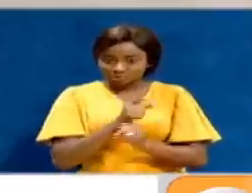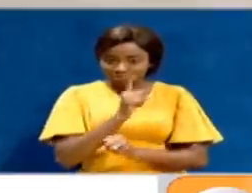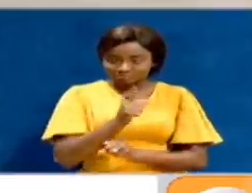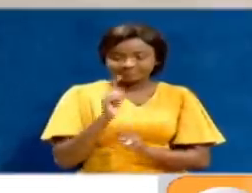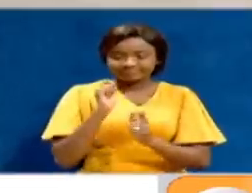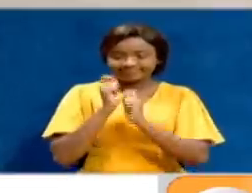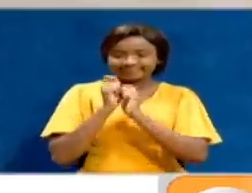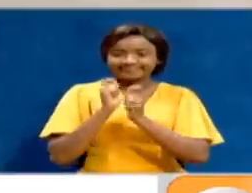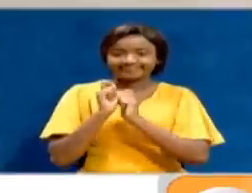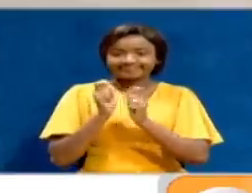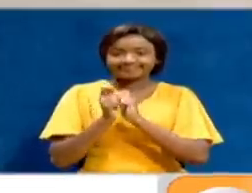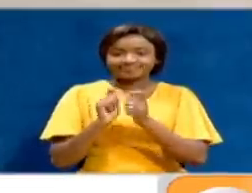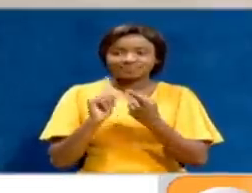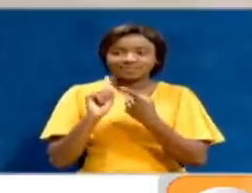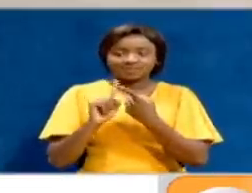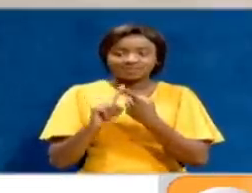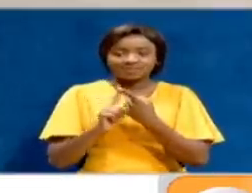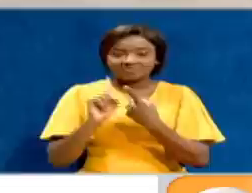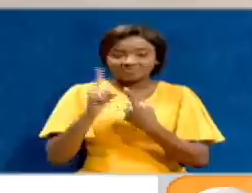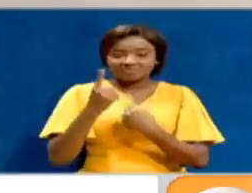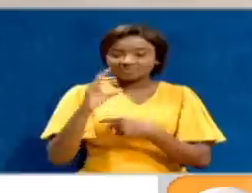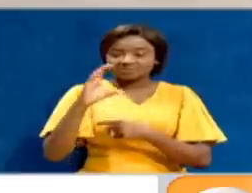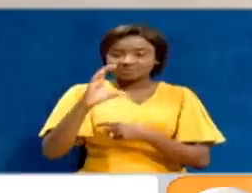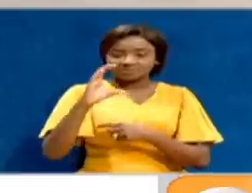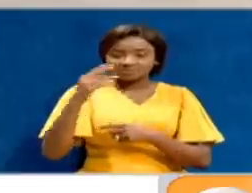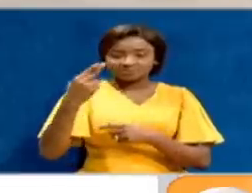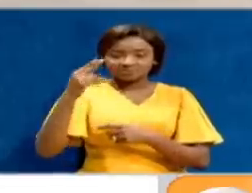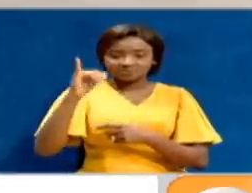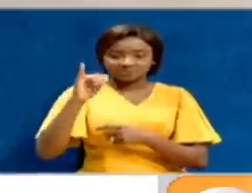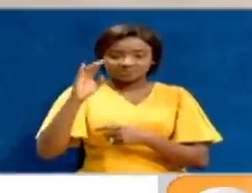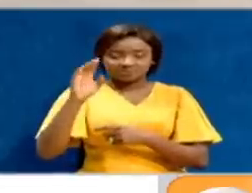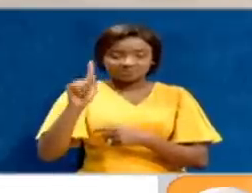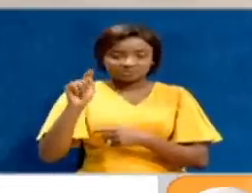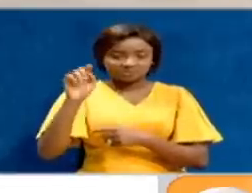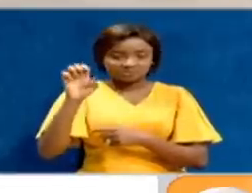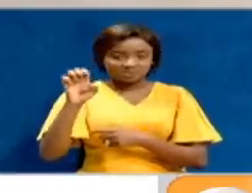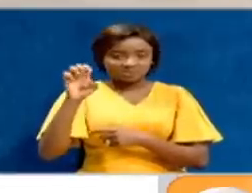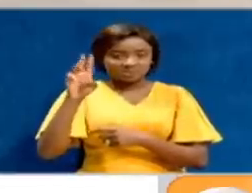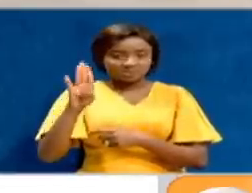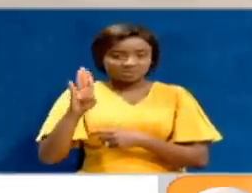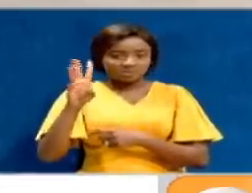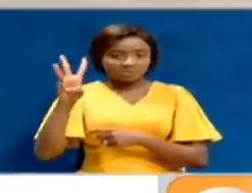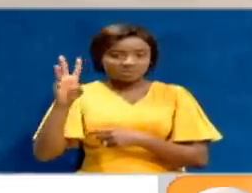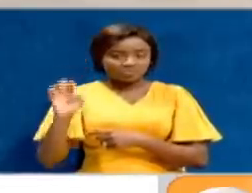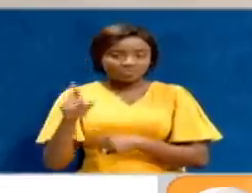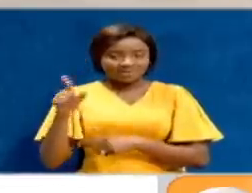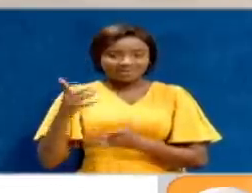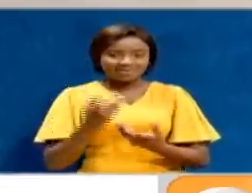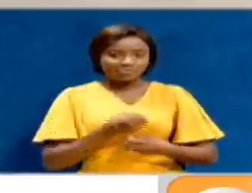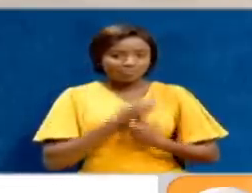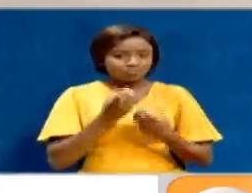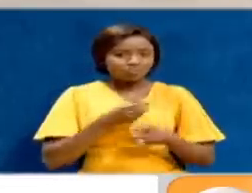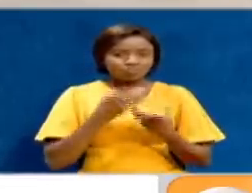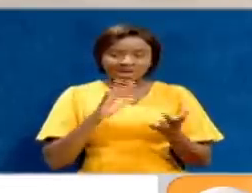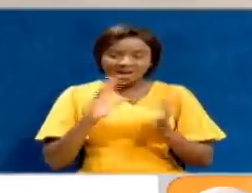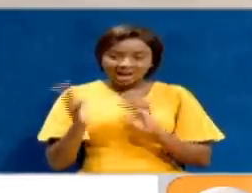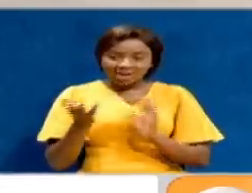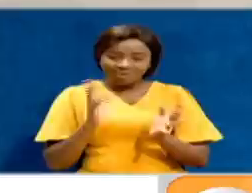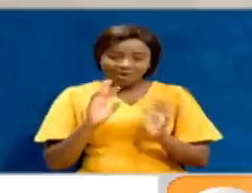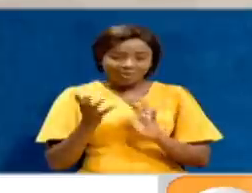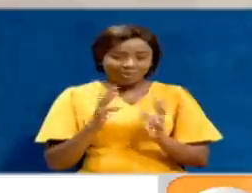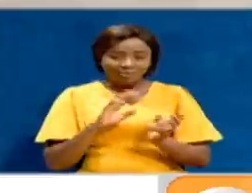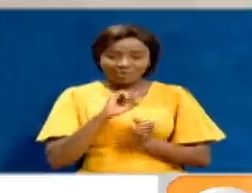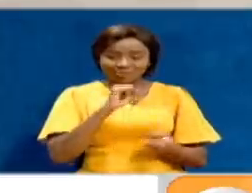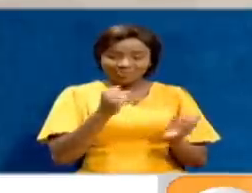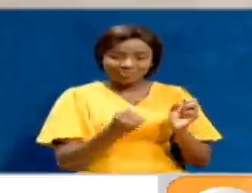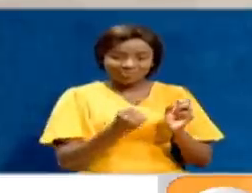msasa. Chitembwe alikuwa na wakati mgumu kujitetea kuhusiana na uamuzi wake wa kesi ya dhuluma dhidi ya binti wa chini ya miaka 18,